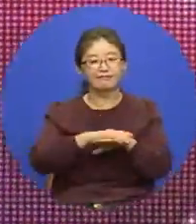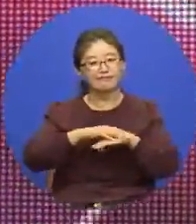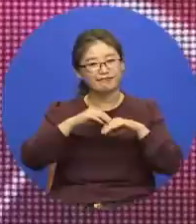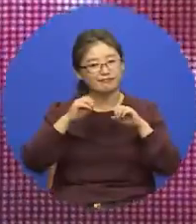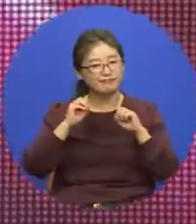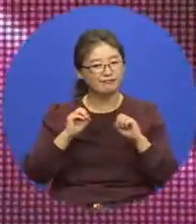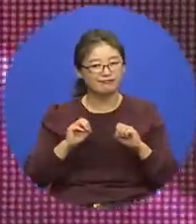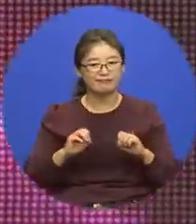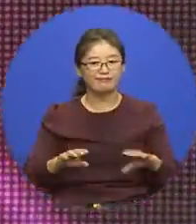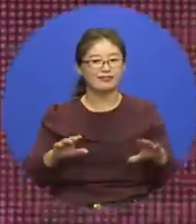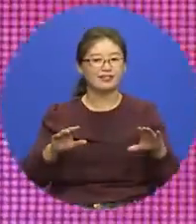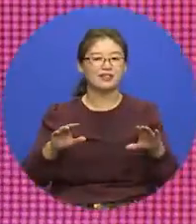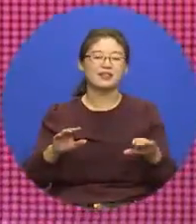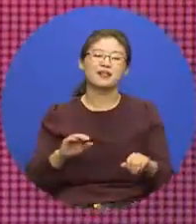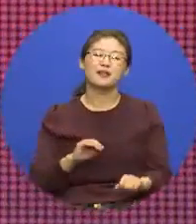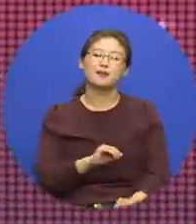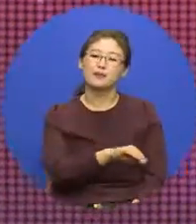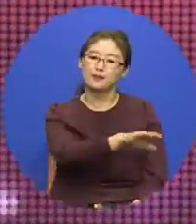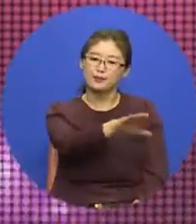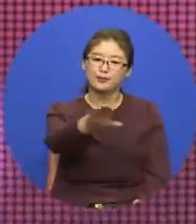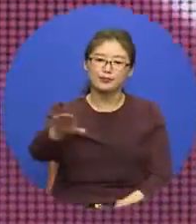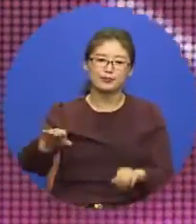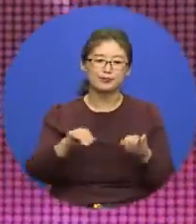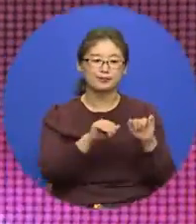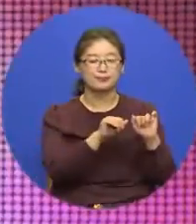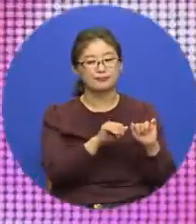허무한 우리 인생사